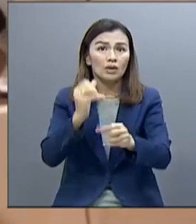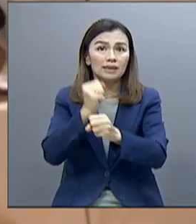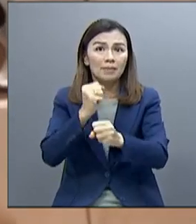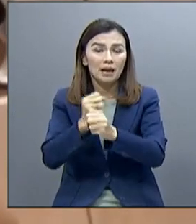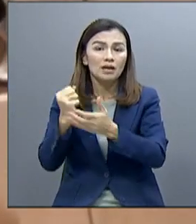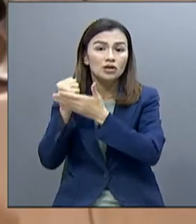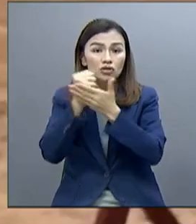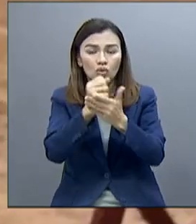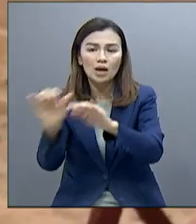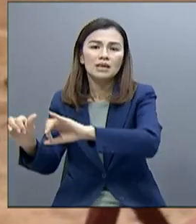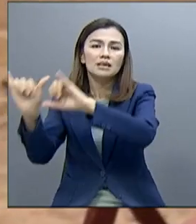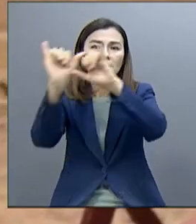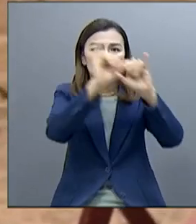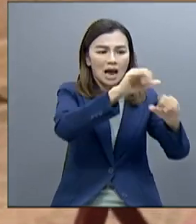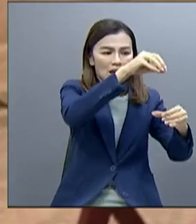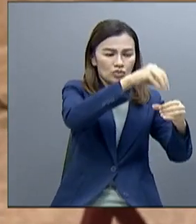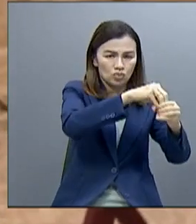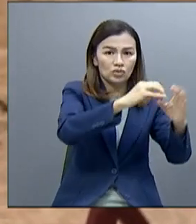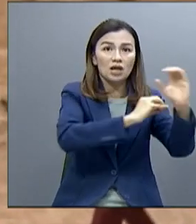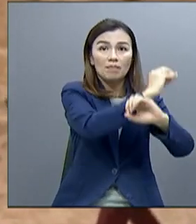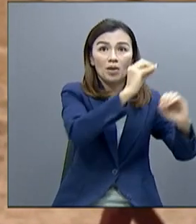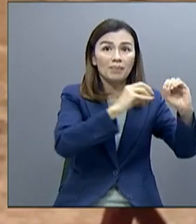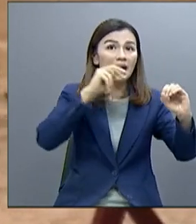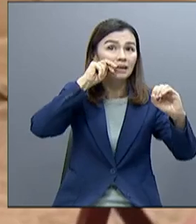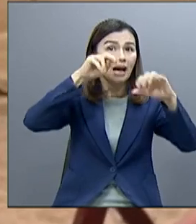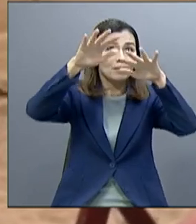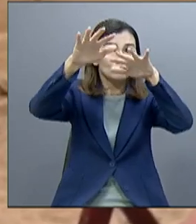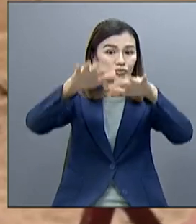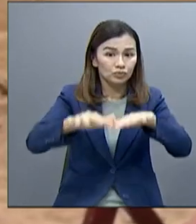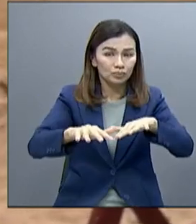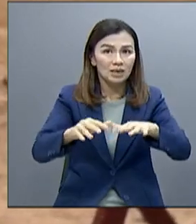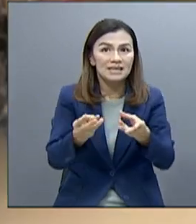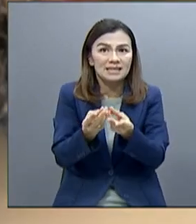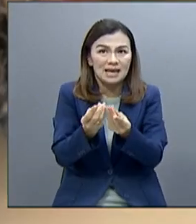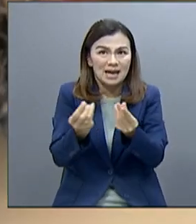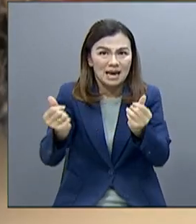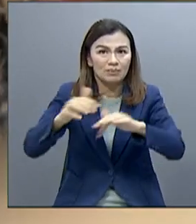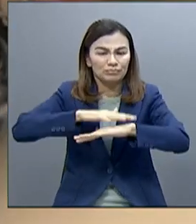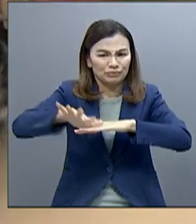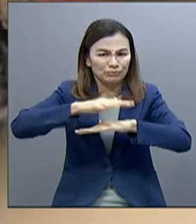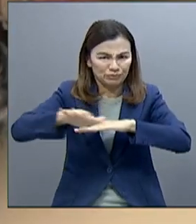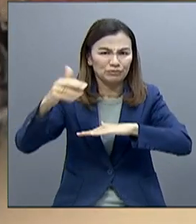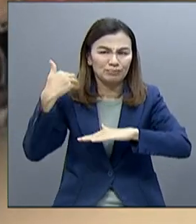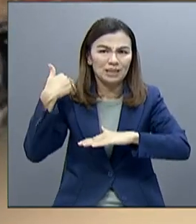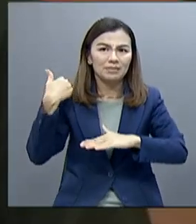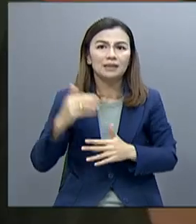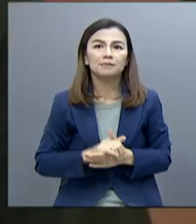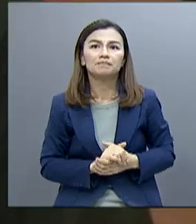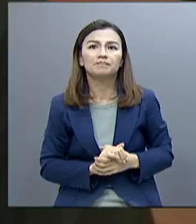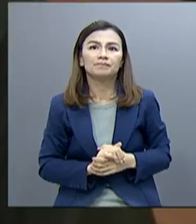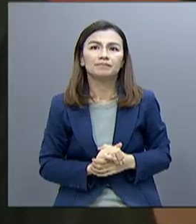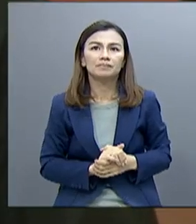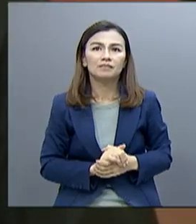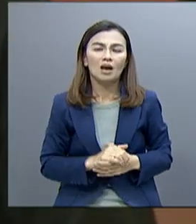ให้อยู่ในที่ปลอดภัยล่าสุดน้ำลดลงแล้วนะคะแต่โคลนก็มาเยอะแบบนี้ล่ะค่ะ ตั้ง